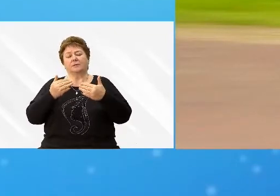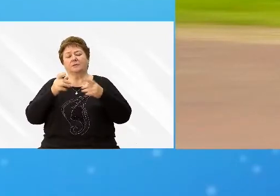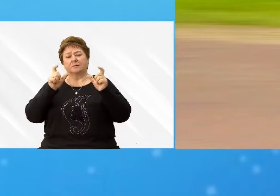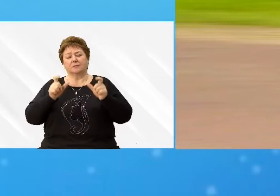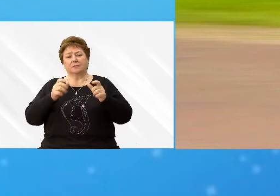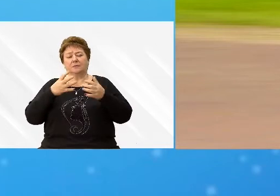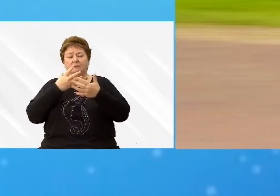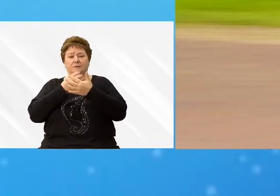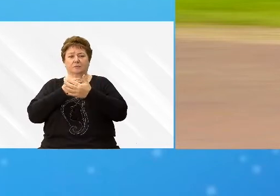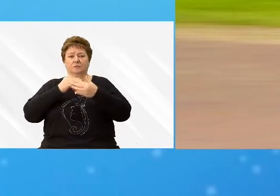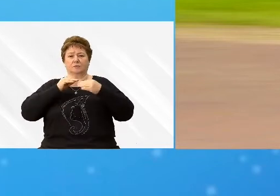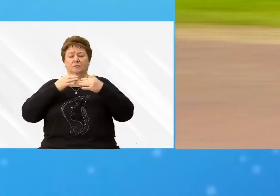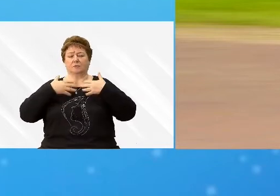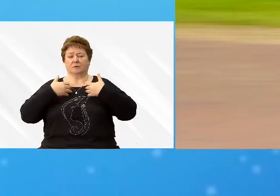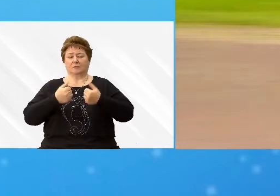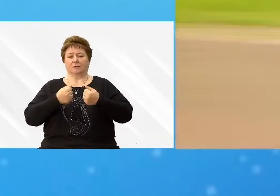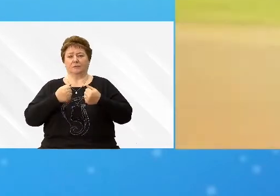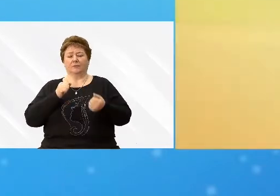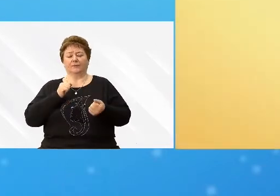их собственному здоровью